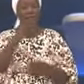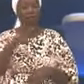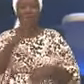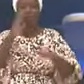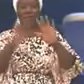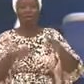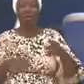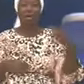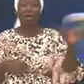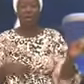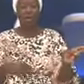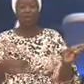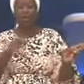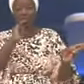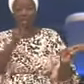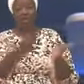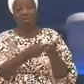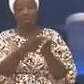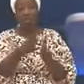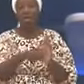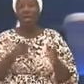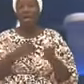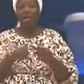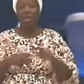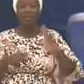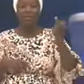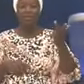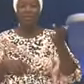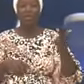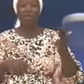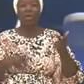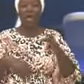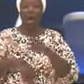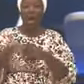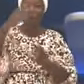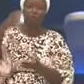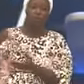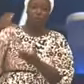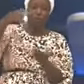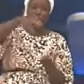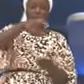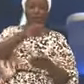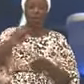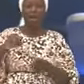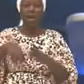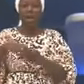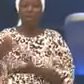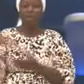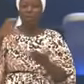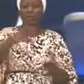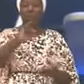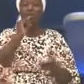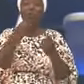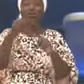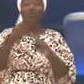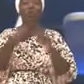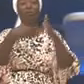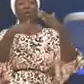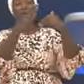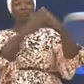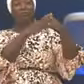entre à cet été et ensuite 3e à l'effusion les visions cas vient du ciel